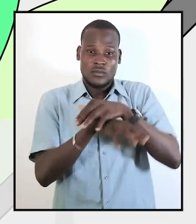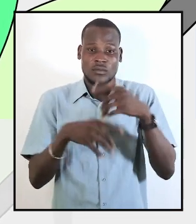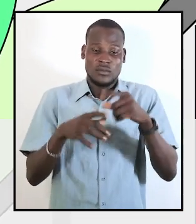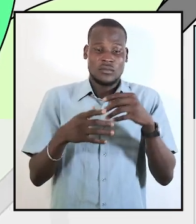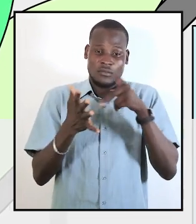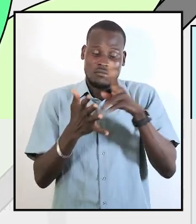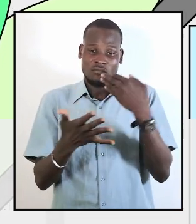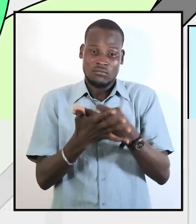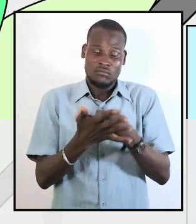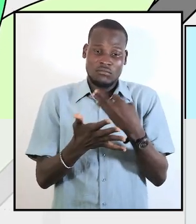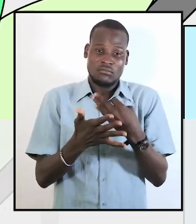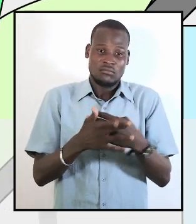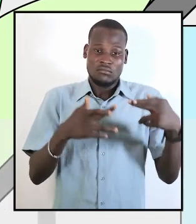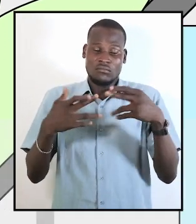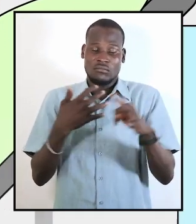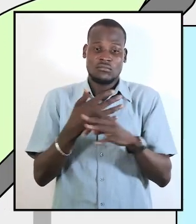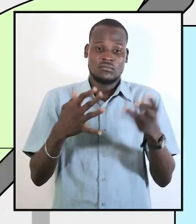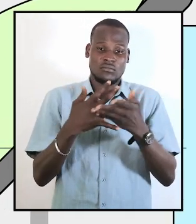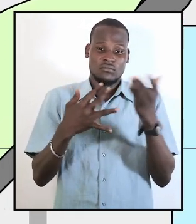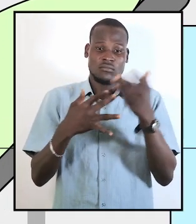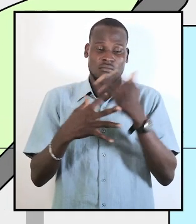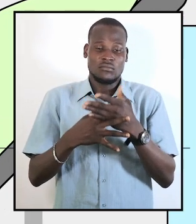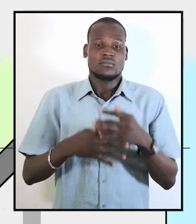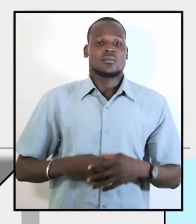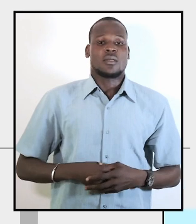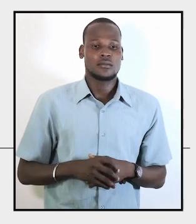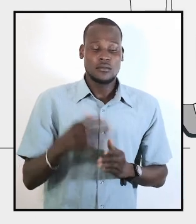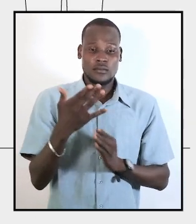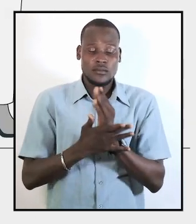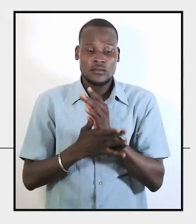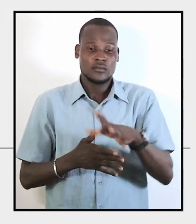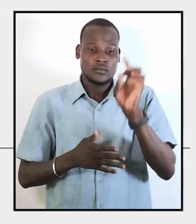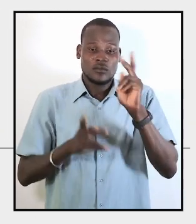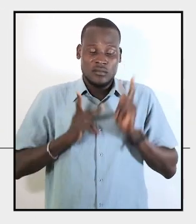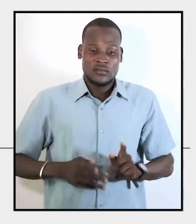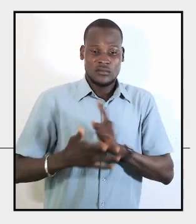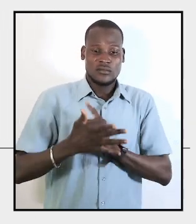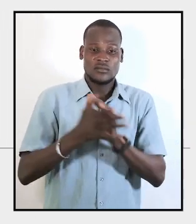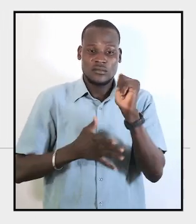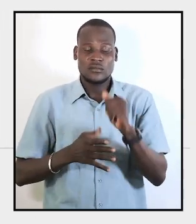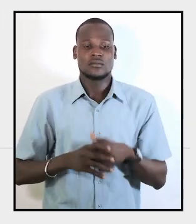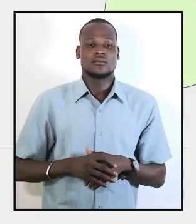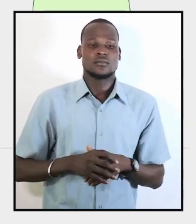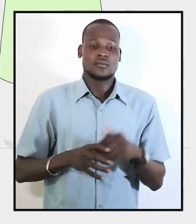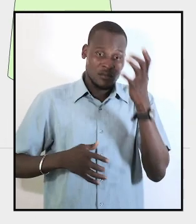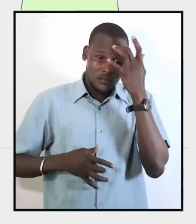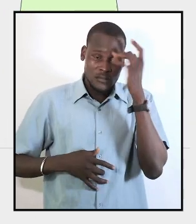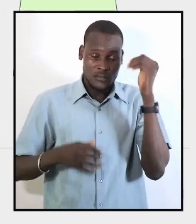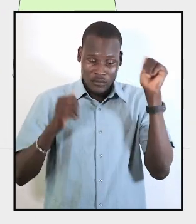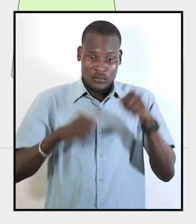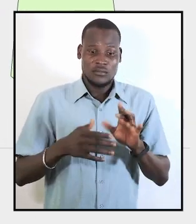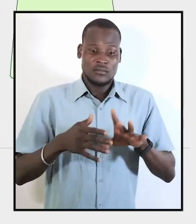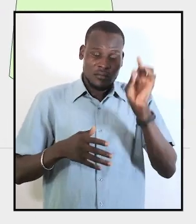moyennant paiement des éventuels frais de reproduction du dit dossier. Droit de désigner une personne de confiance. Le patient a le droit de désigner